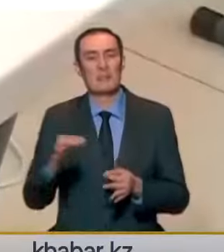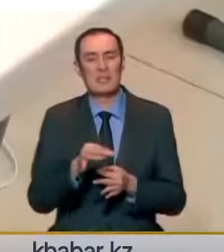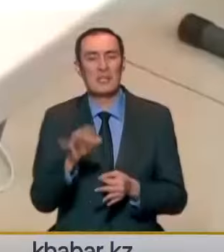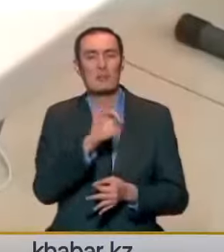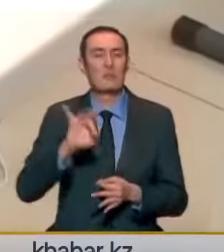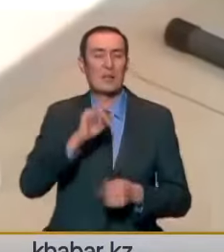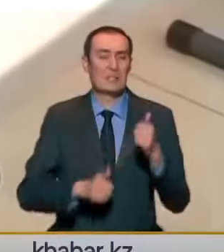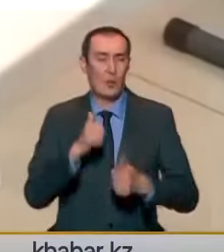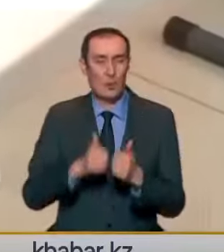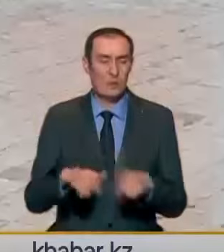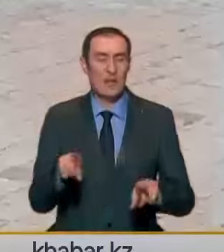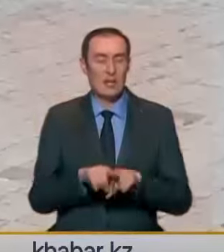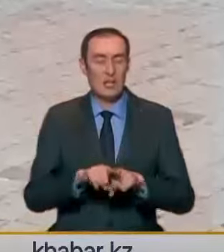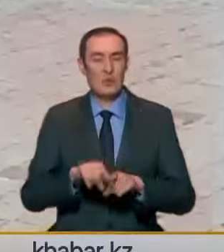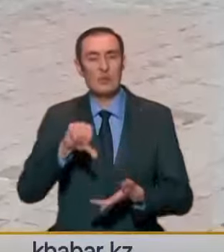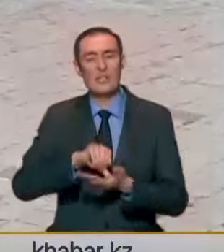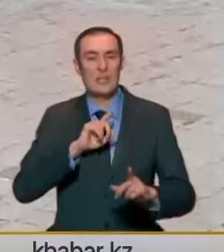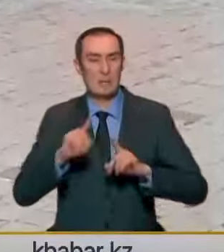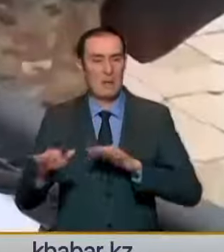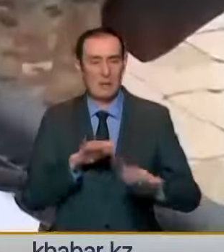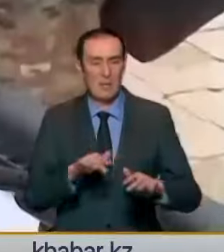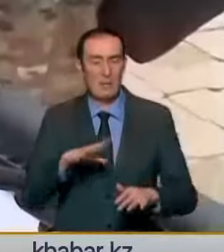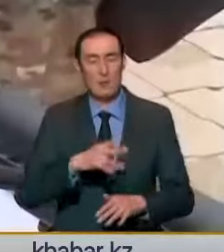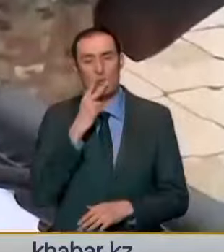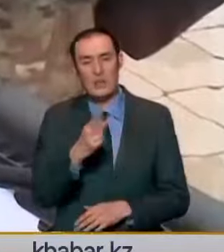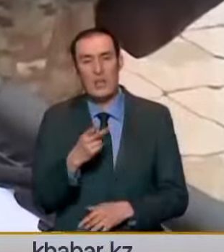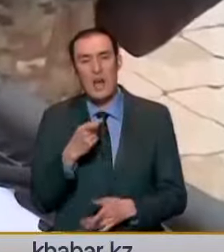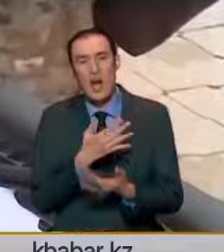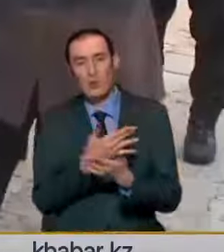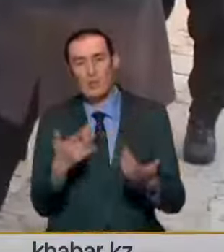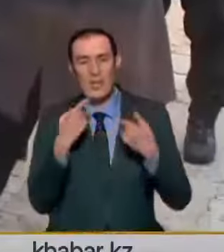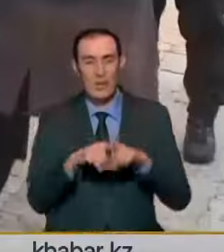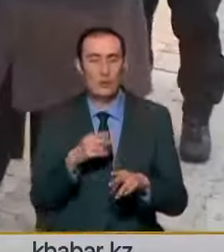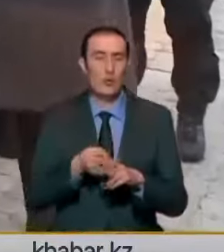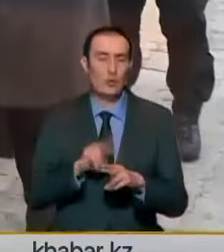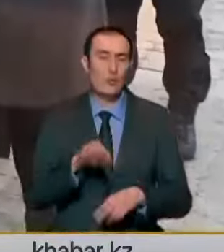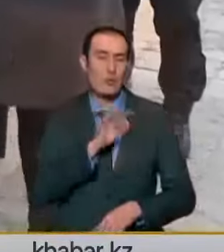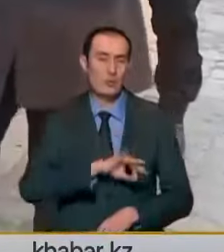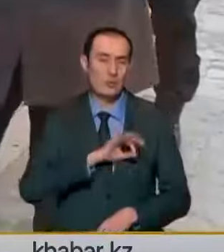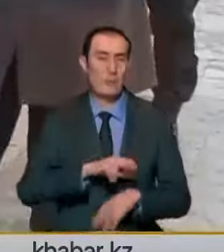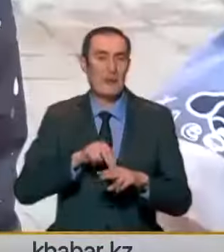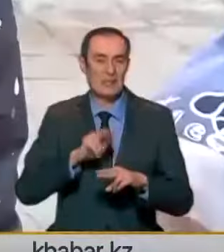республиканских конкурсах. Кроме того, участники мероприятия смогли увидеть оружие и технику, которой